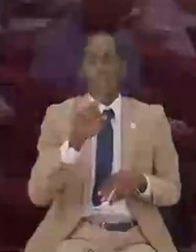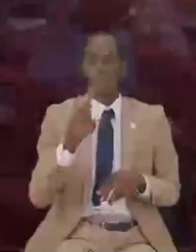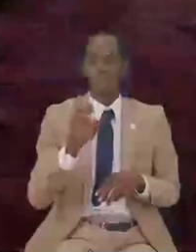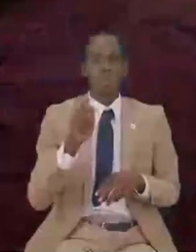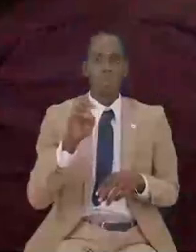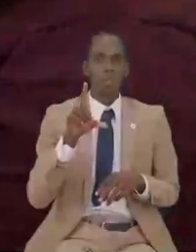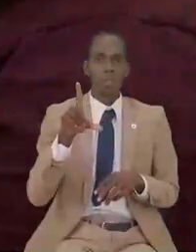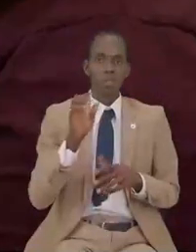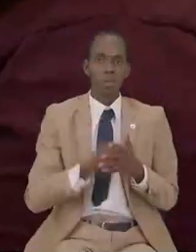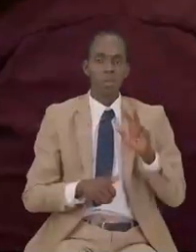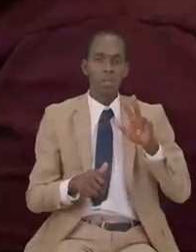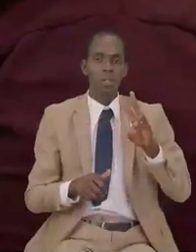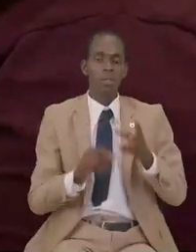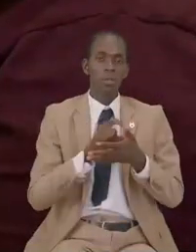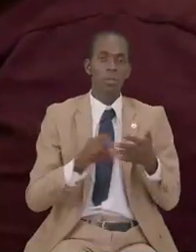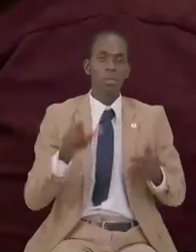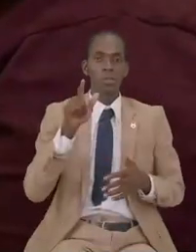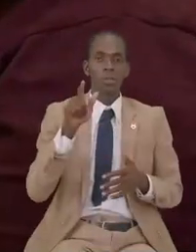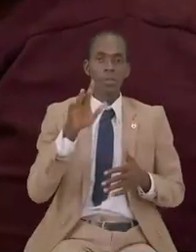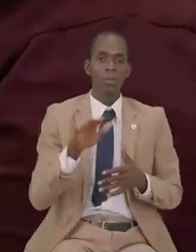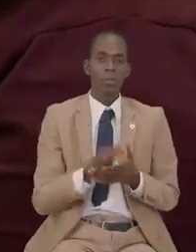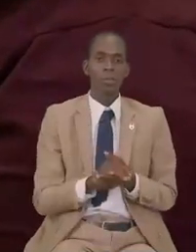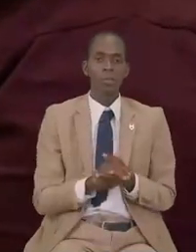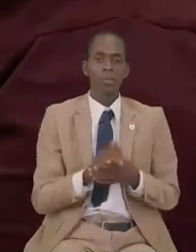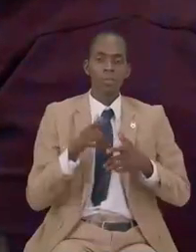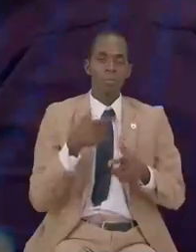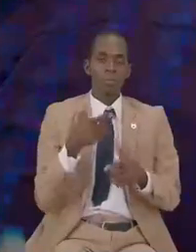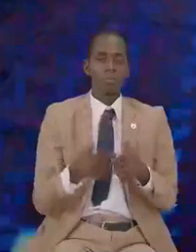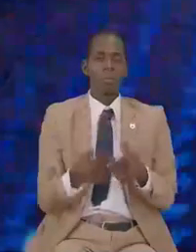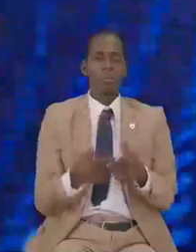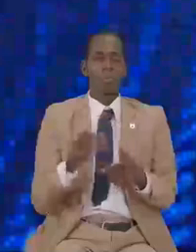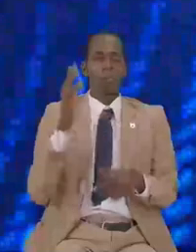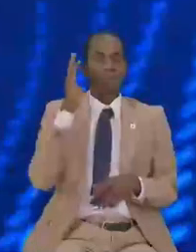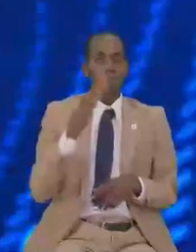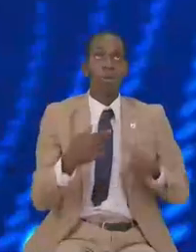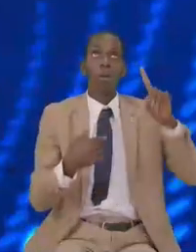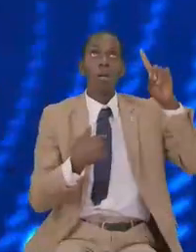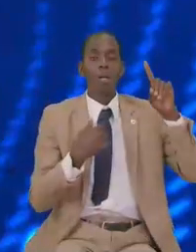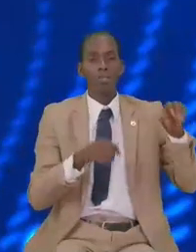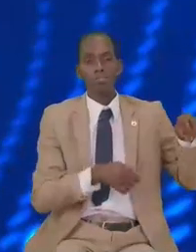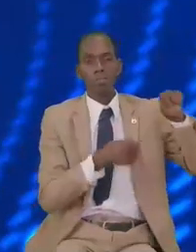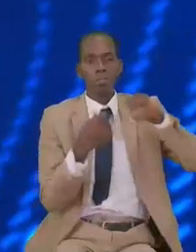Ézéchiel 36, 25. Ézéchiel 36, 25.